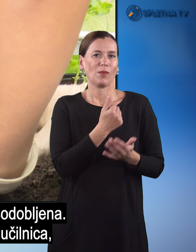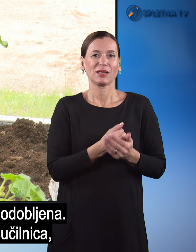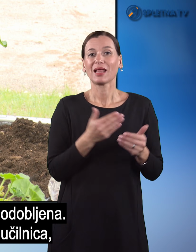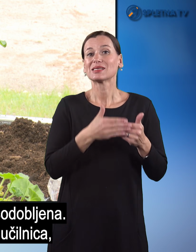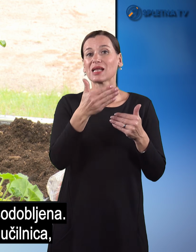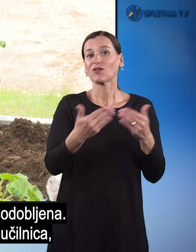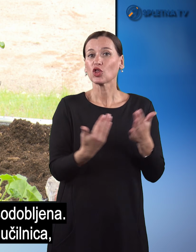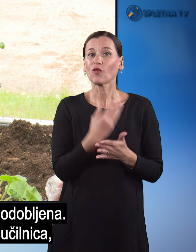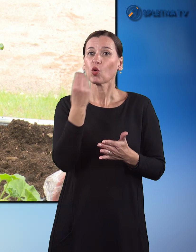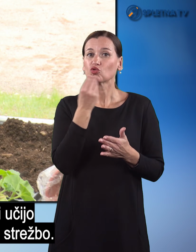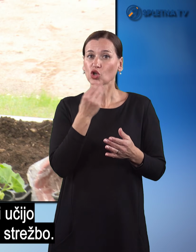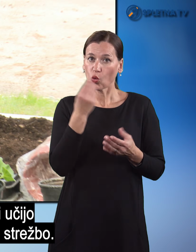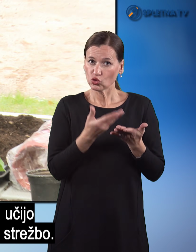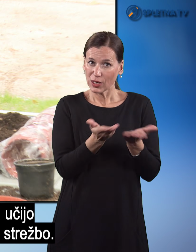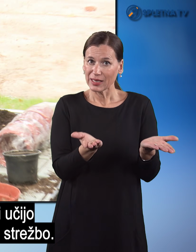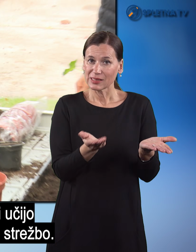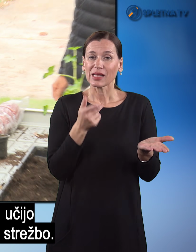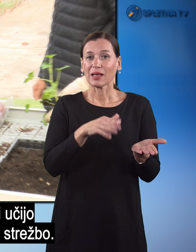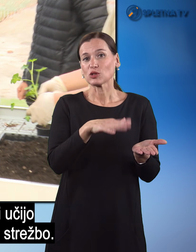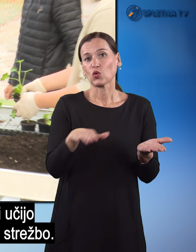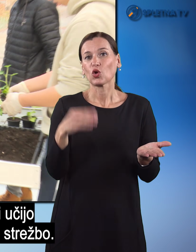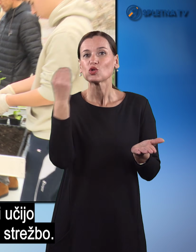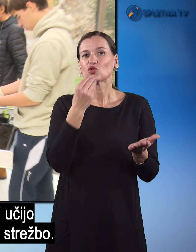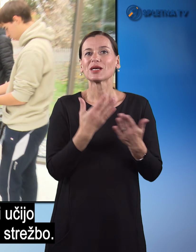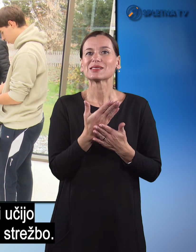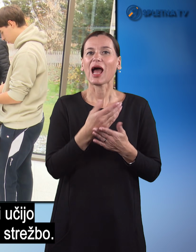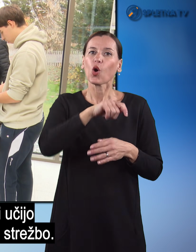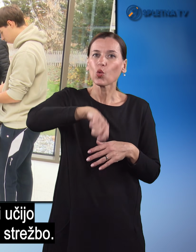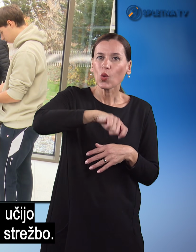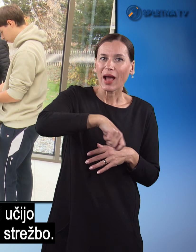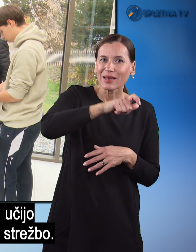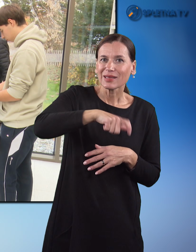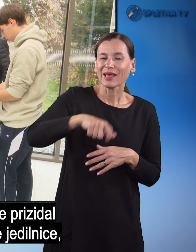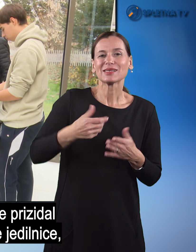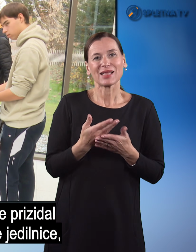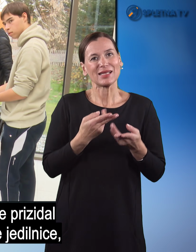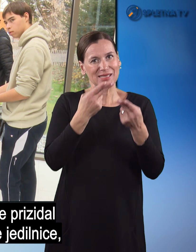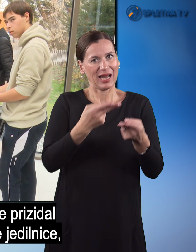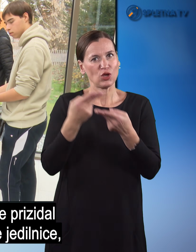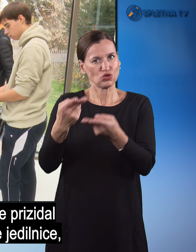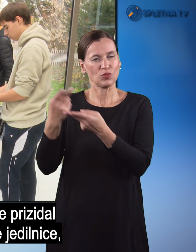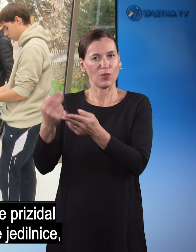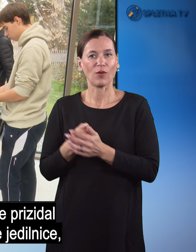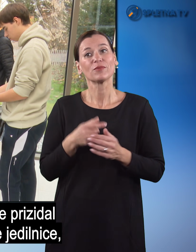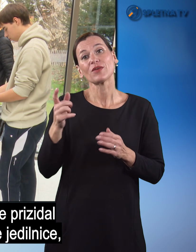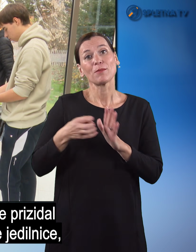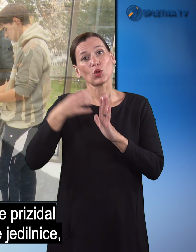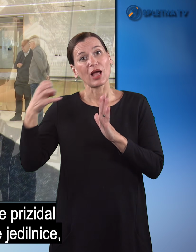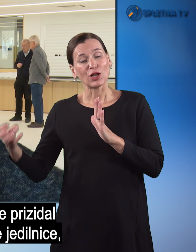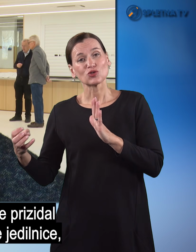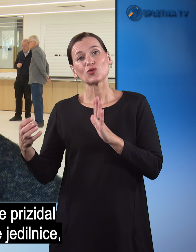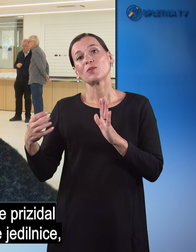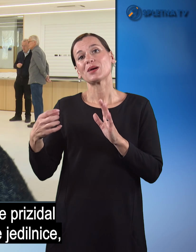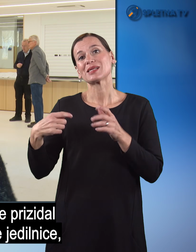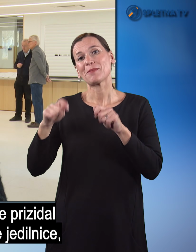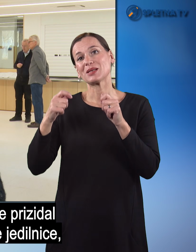je nova učna učilnica, kjer se otroci učijo za kuharje in za strežbo. V podaljšku se je pa prizidal tak